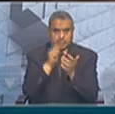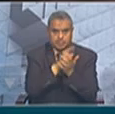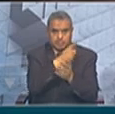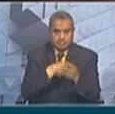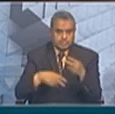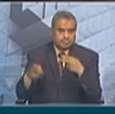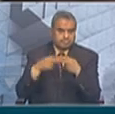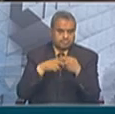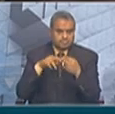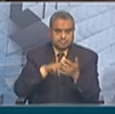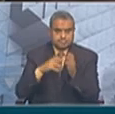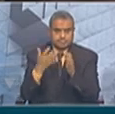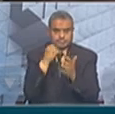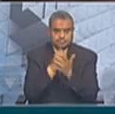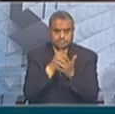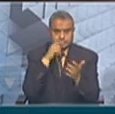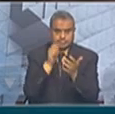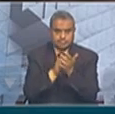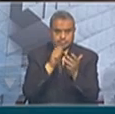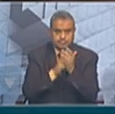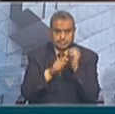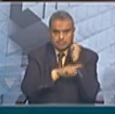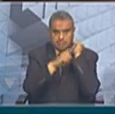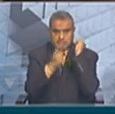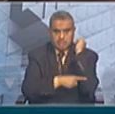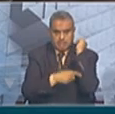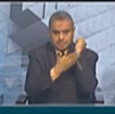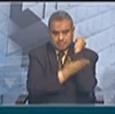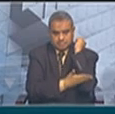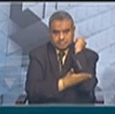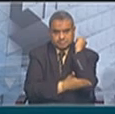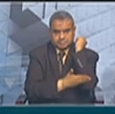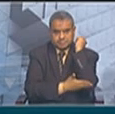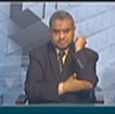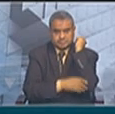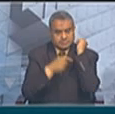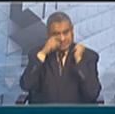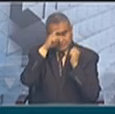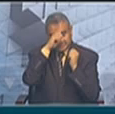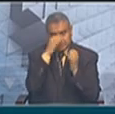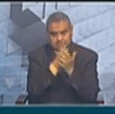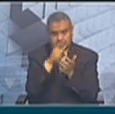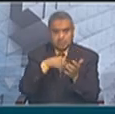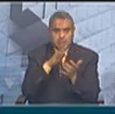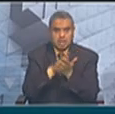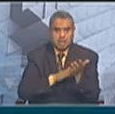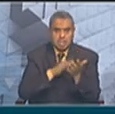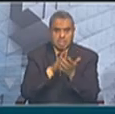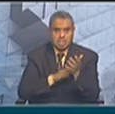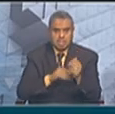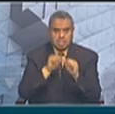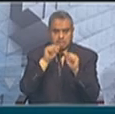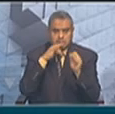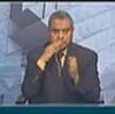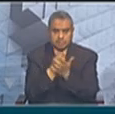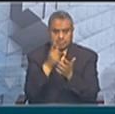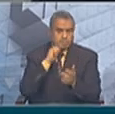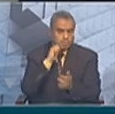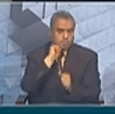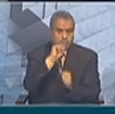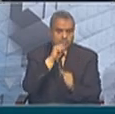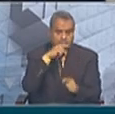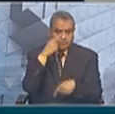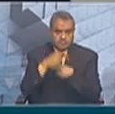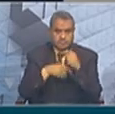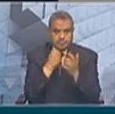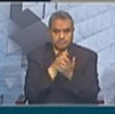بمعارضتها الشرسة لحق الإجهاض الذي يعد قضية بالغة الحساسية بالنسبة للمحافظين.